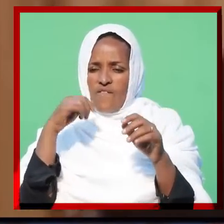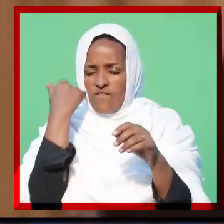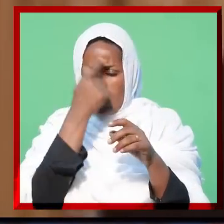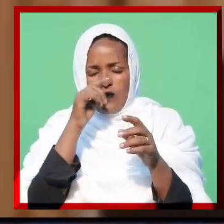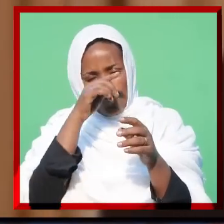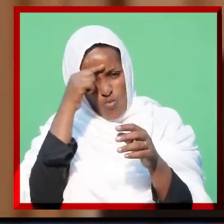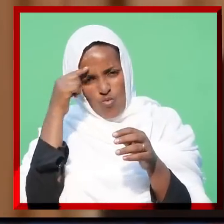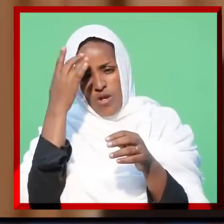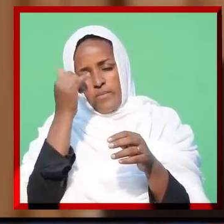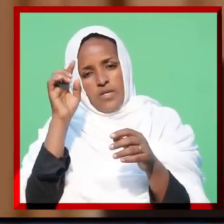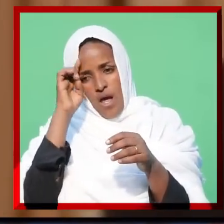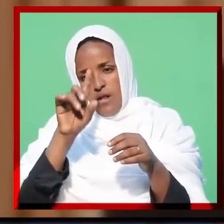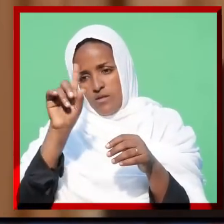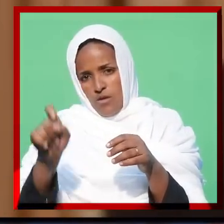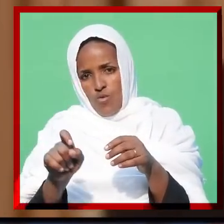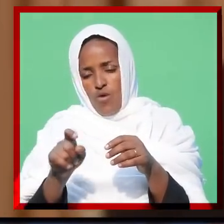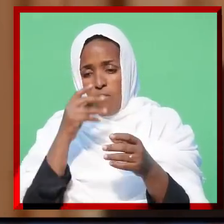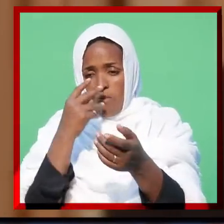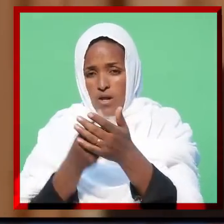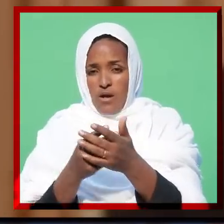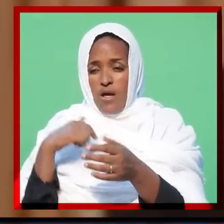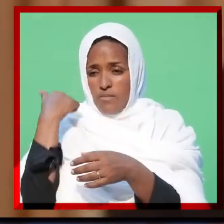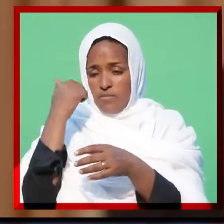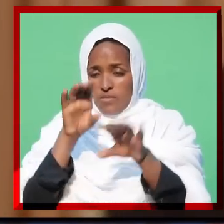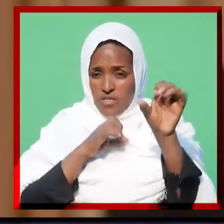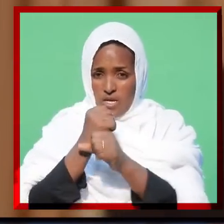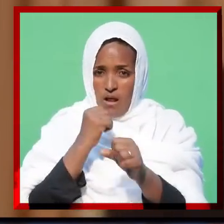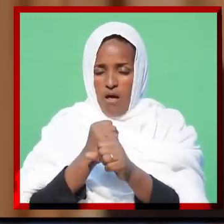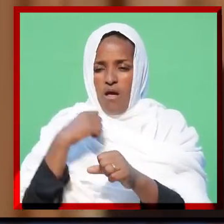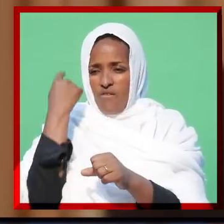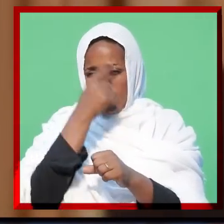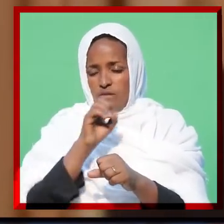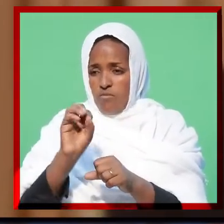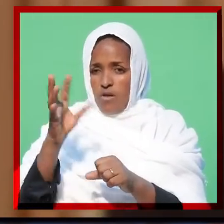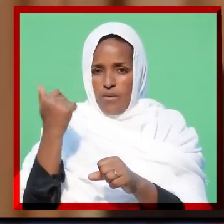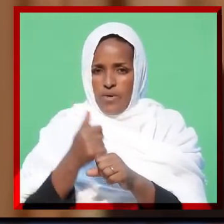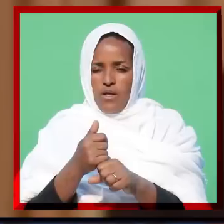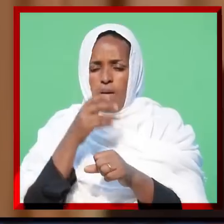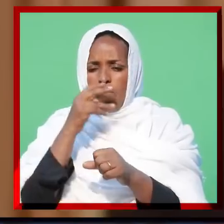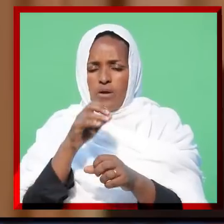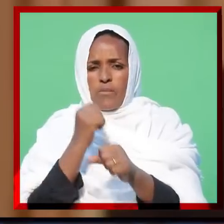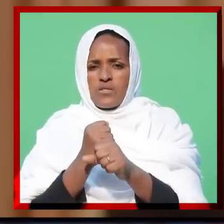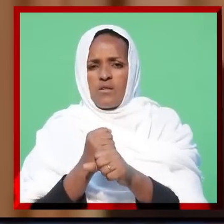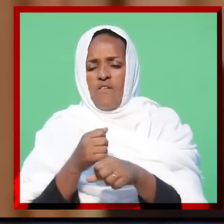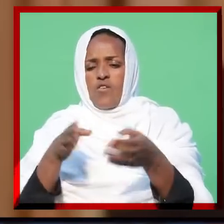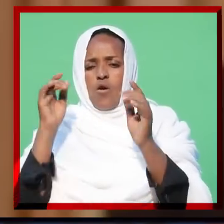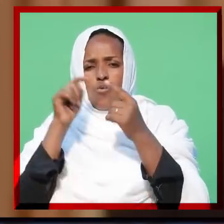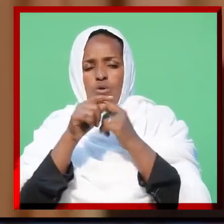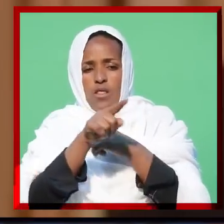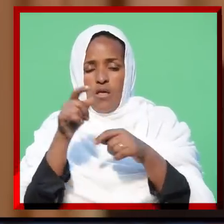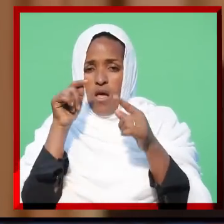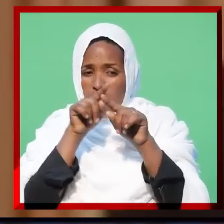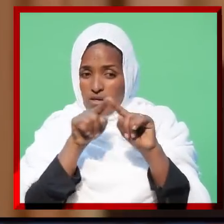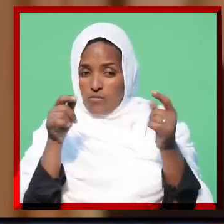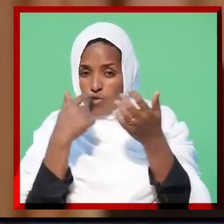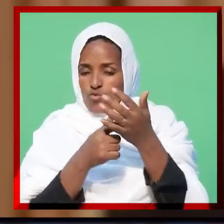ጠቆረ? መልካም ብታደርግ ፊትህ የሚበራ አይደለምን? መልካም ባታደርግ ግን ኃጢአት በደጅህ ታደባለች፣ ፈቃዷም ወደ አንተ ነው፣